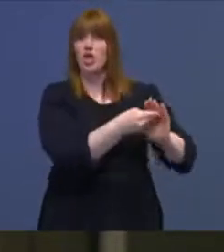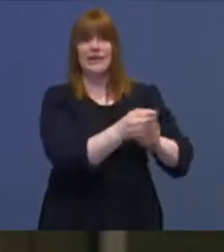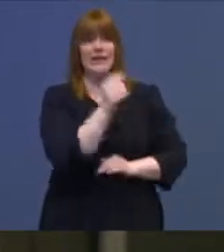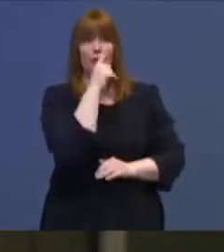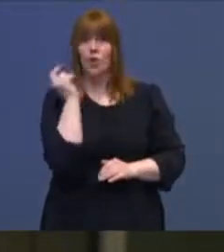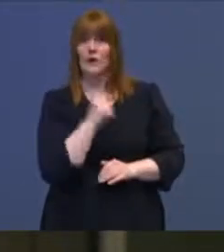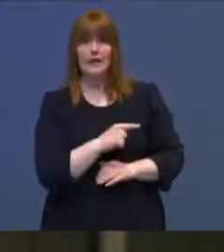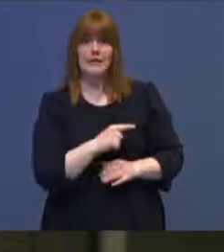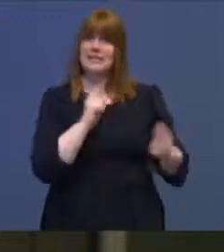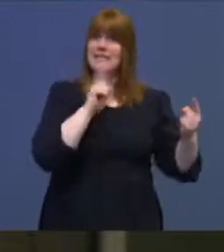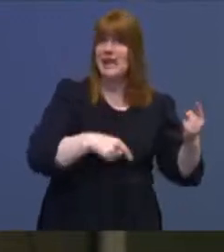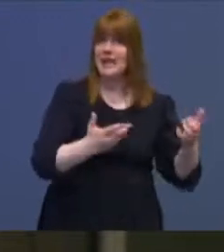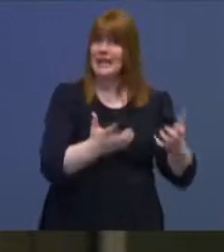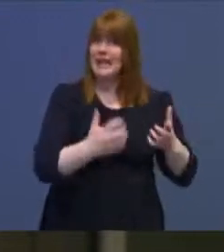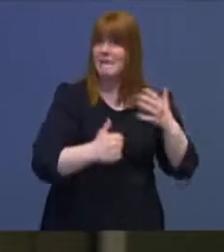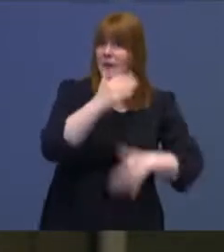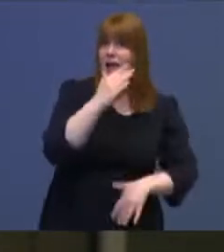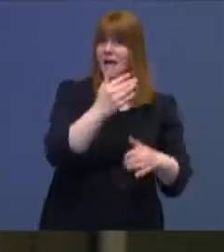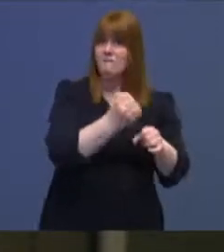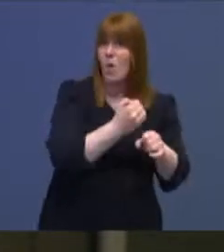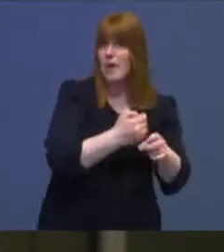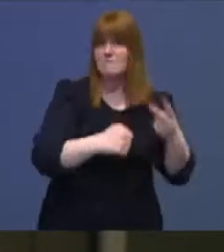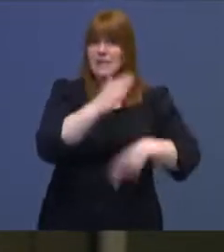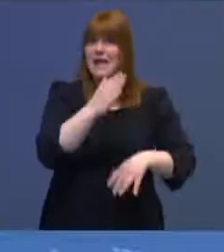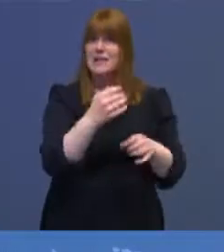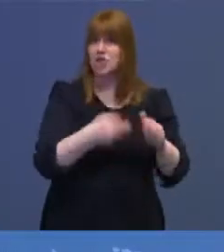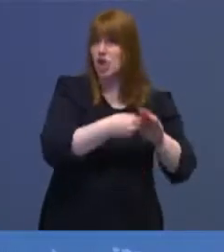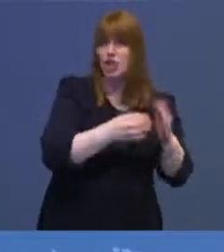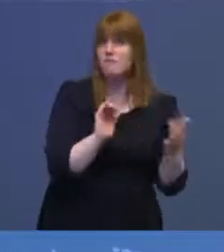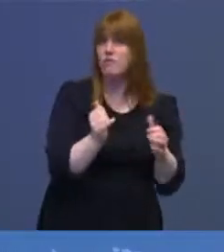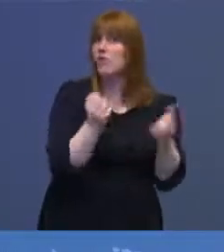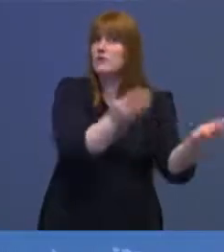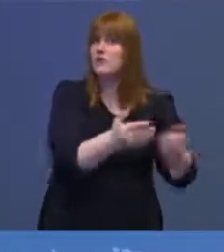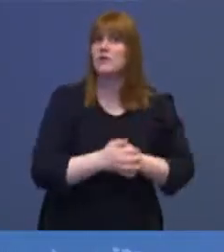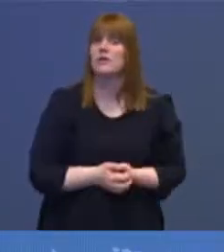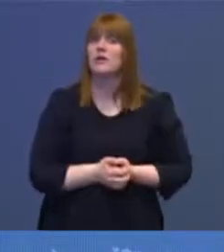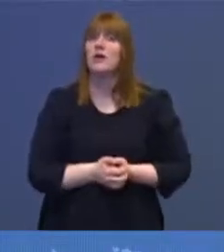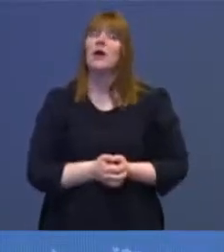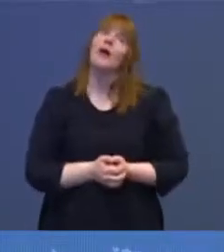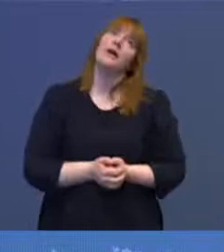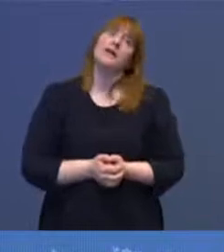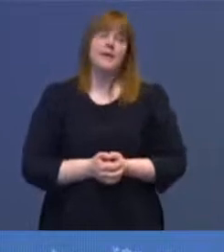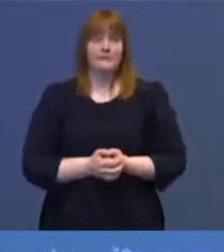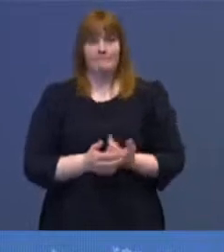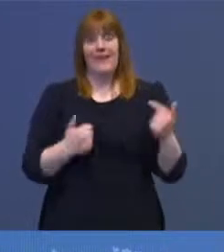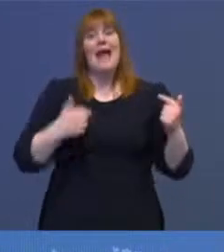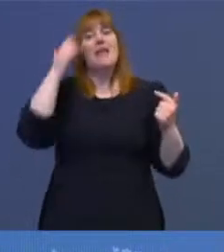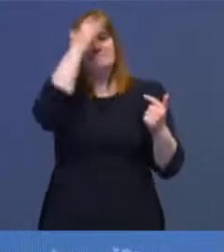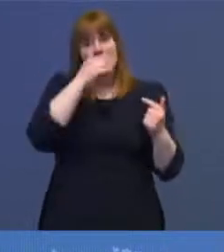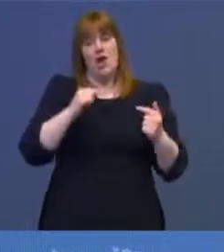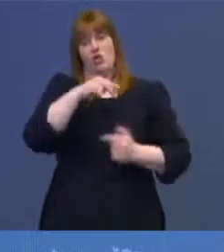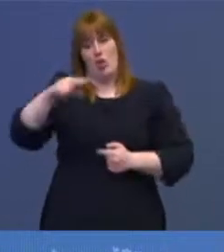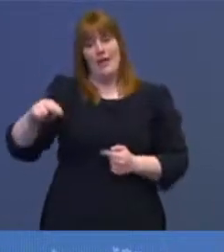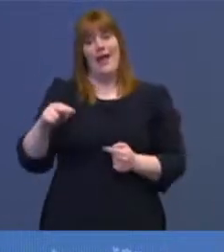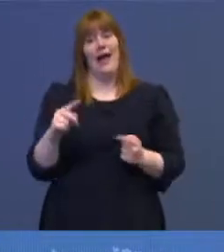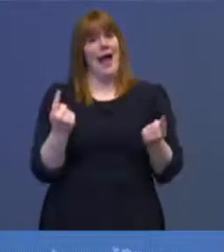om flere våpen, mer støtte. Hvorfor kommer det ikke noe mer støtte til Ukraina nå? Ja, jeg mener Norge vel av det landet som